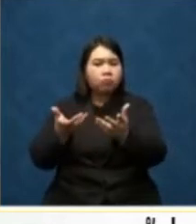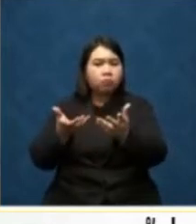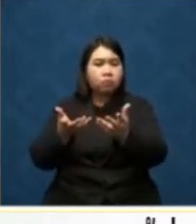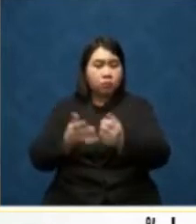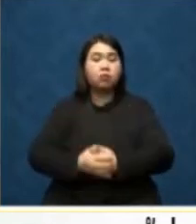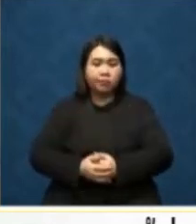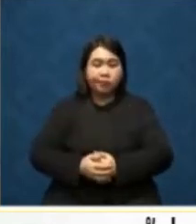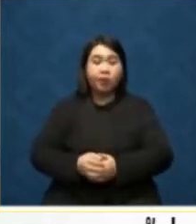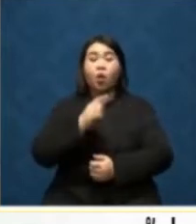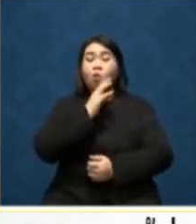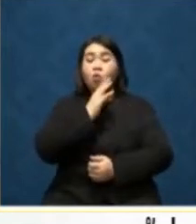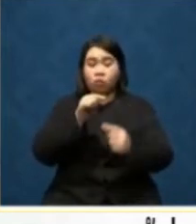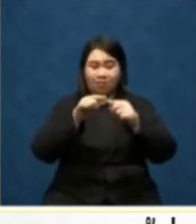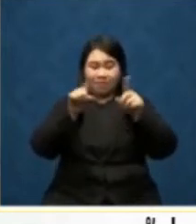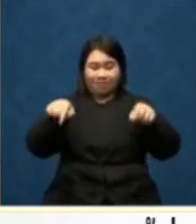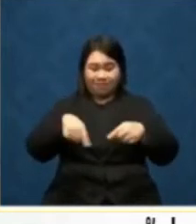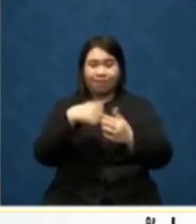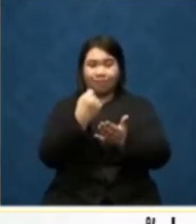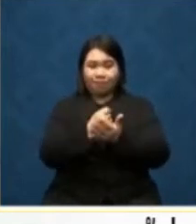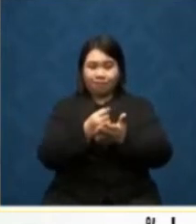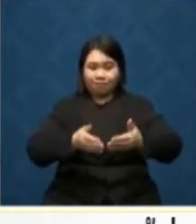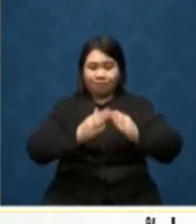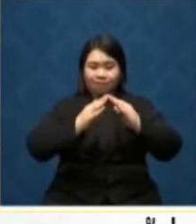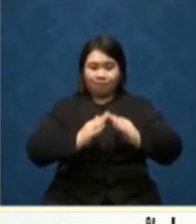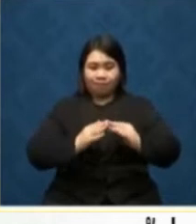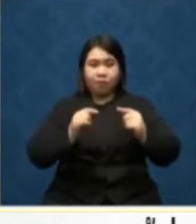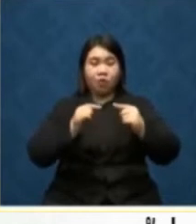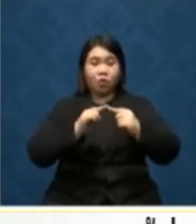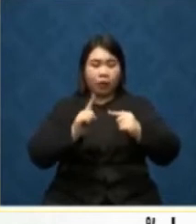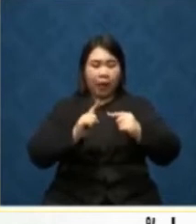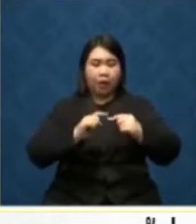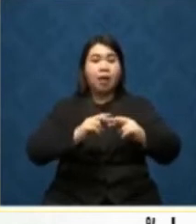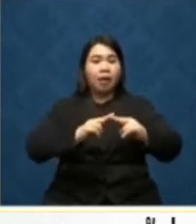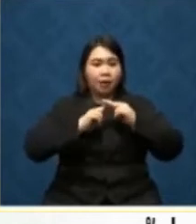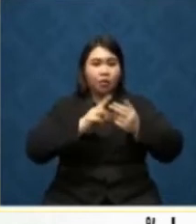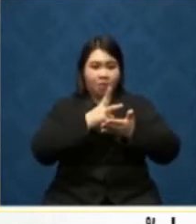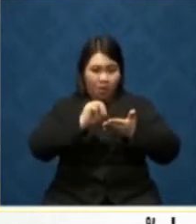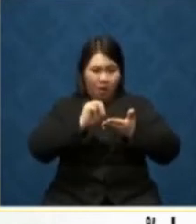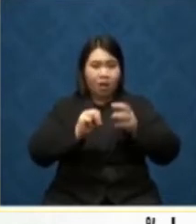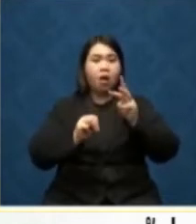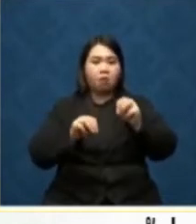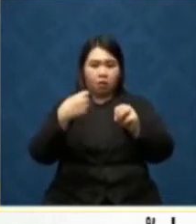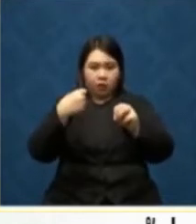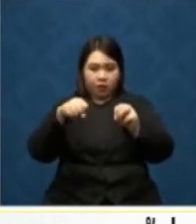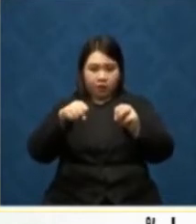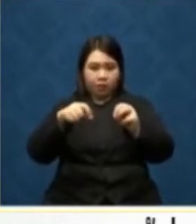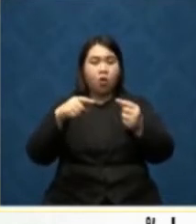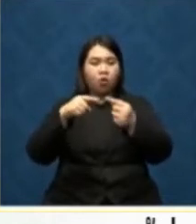่เหอนกบอุดมศึกษาเอก